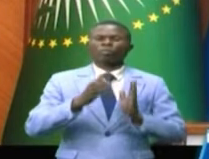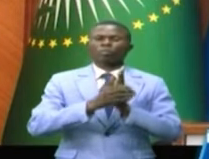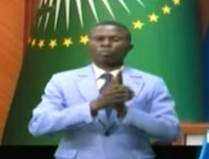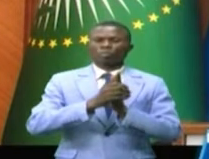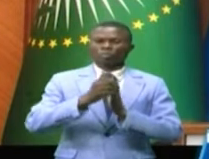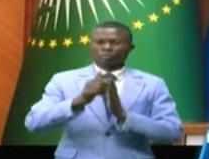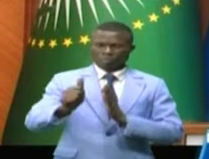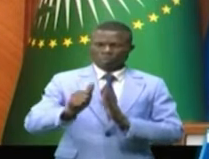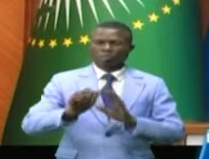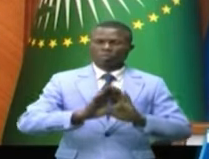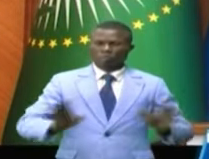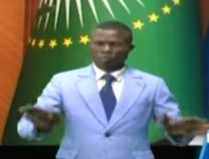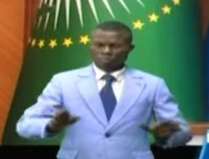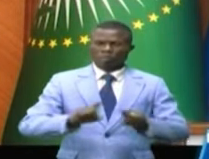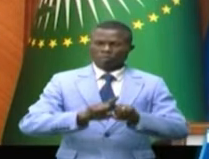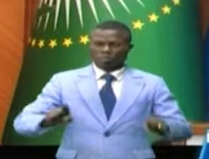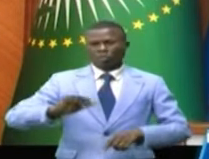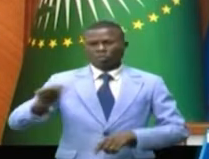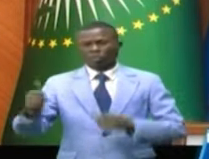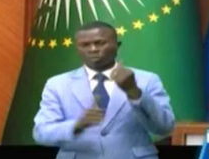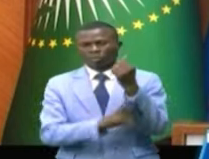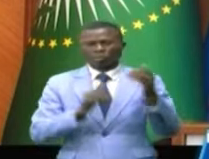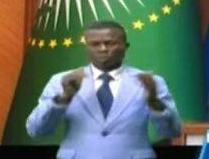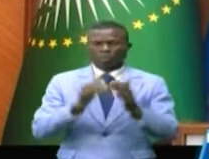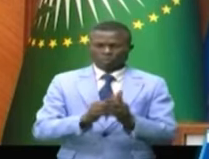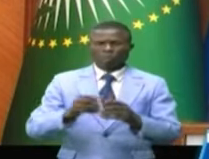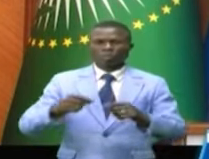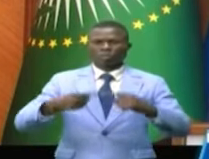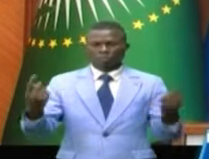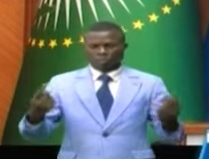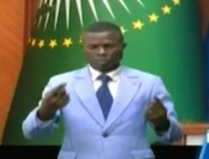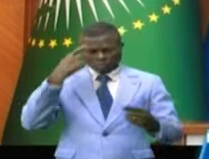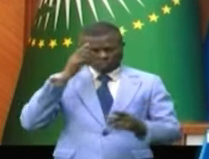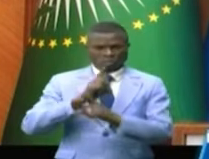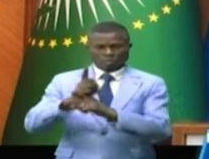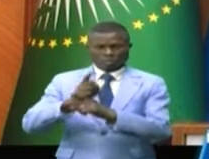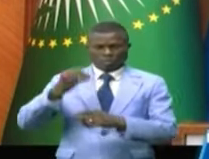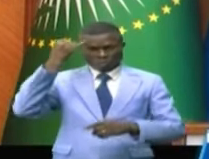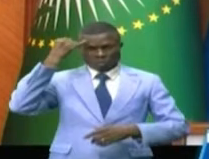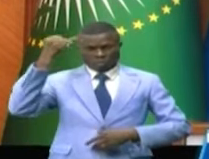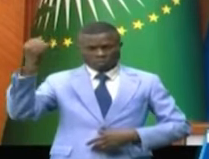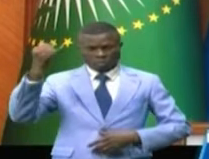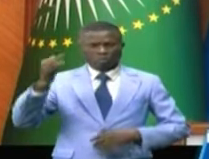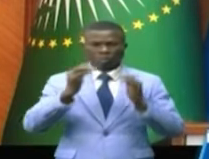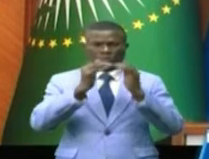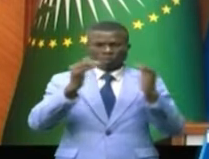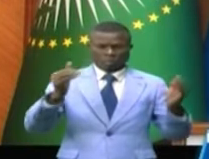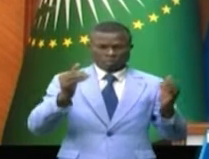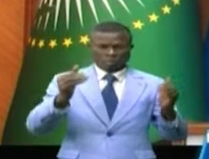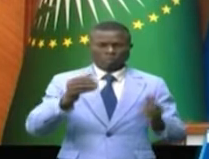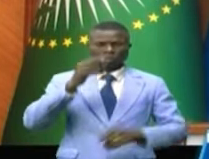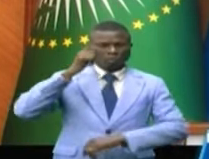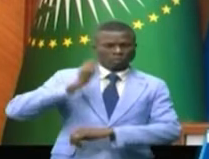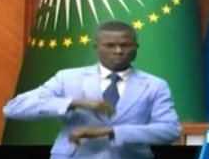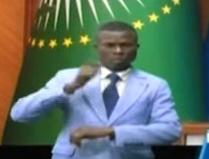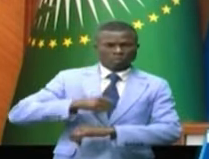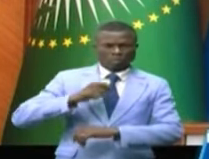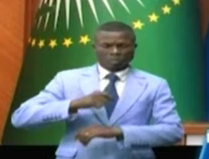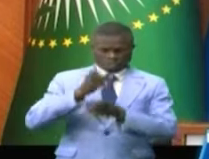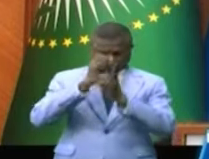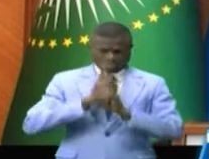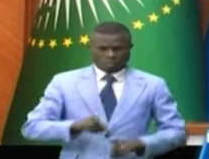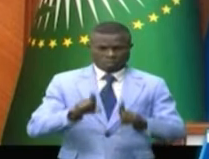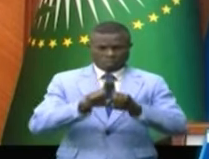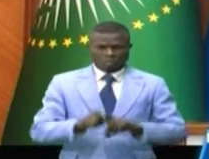de résilience hors du commun face à l'adversité pour défendre les idéaux de paix, de justice, de dignité